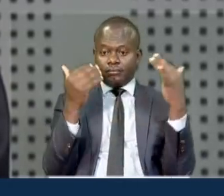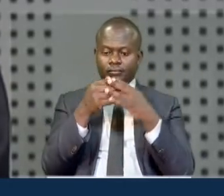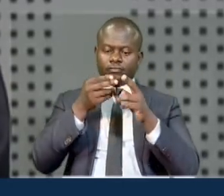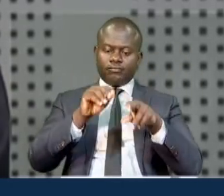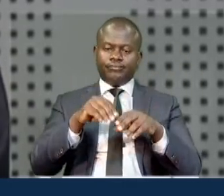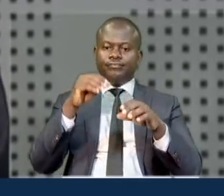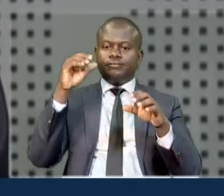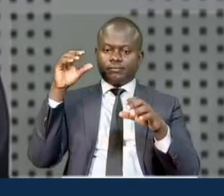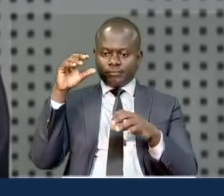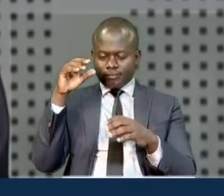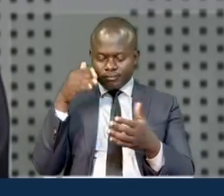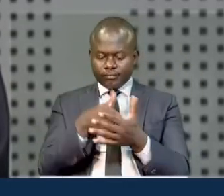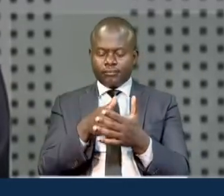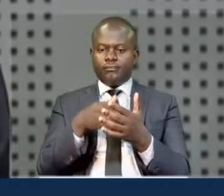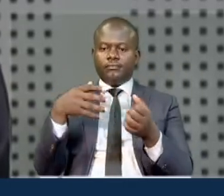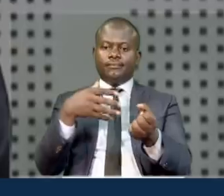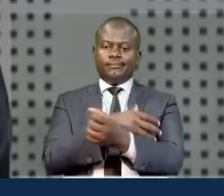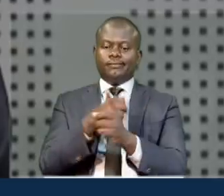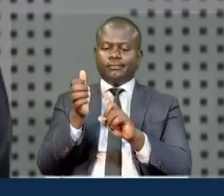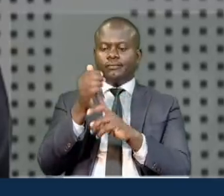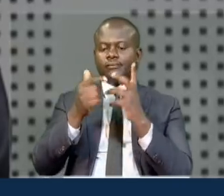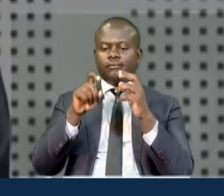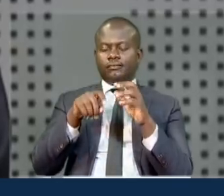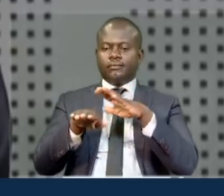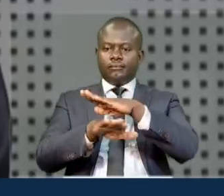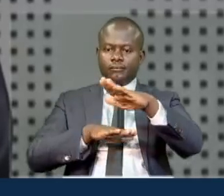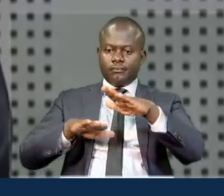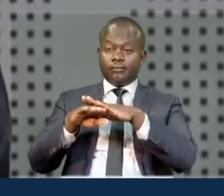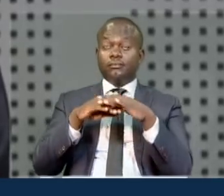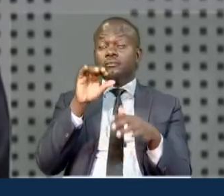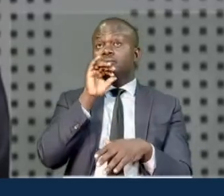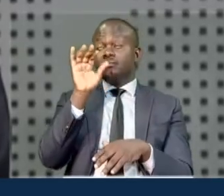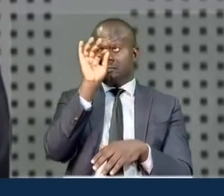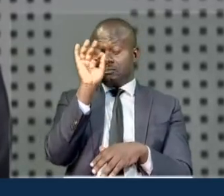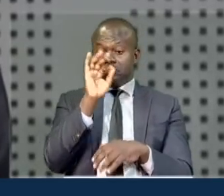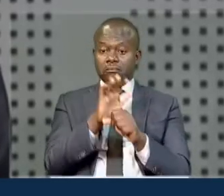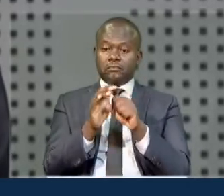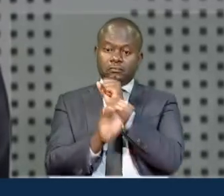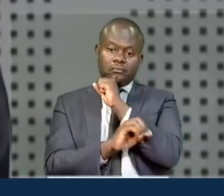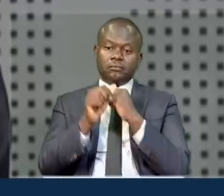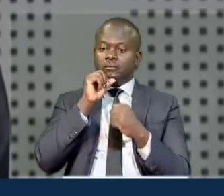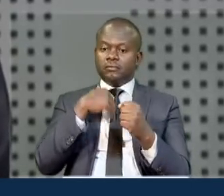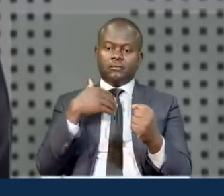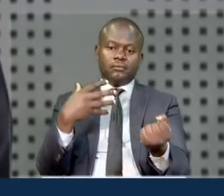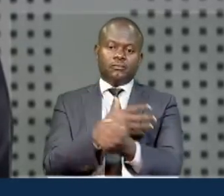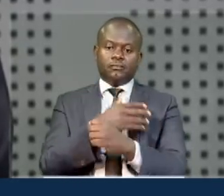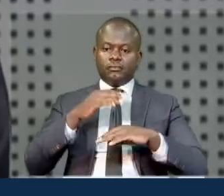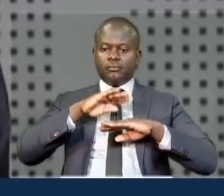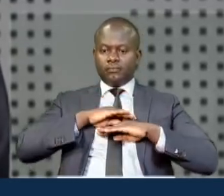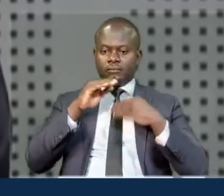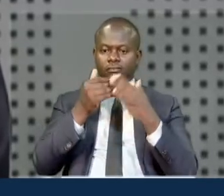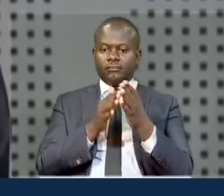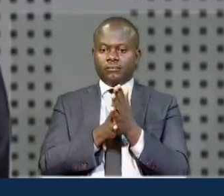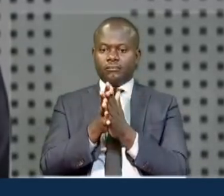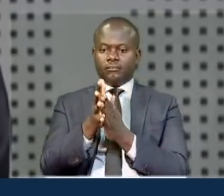zibambura ubushobozi bwo kugera ku bikenewe by'ibanze. Ntibitangaje ko byinshi mu bihugu byanyu bidafite ubushobozi buhagije bwo